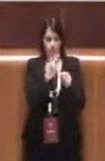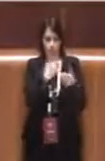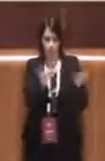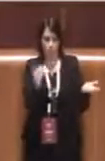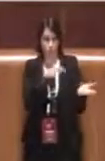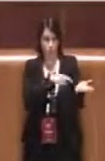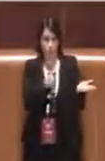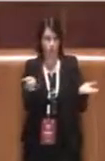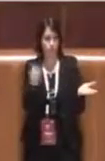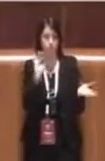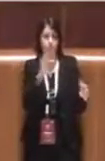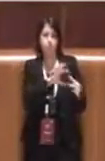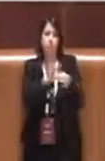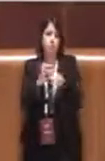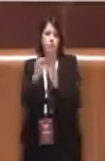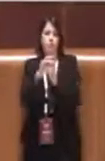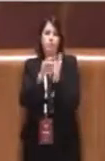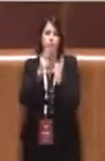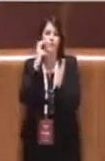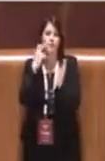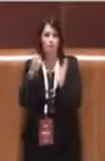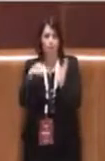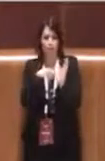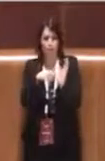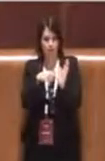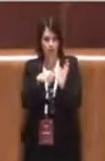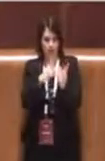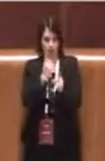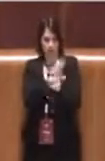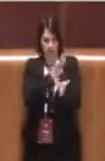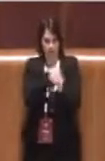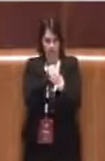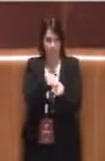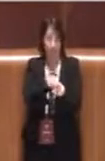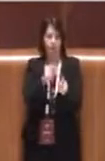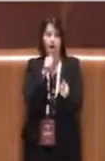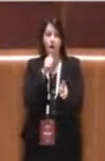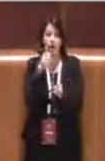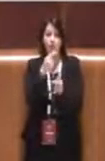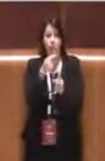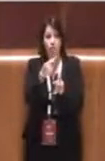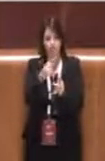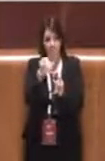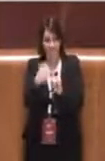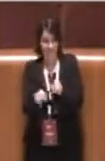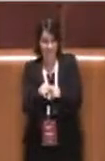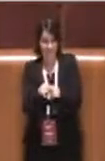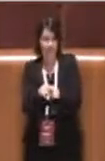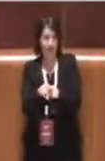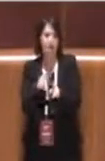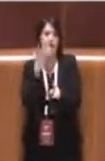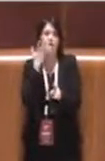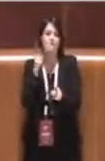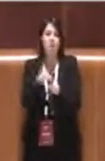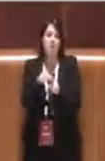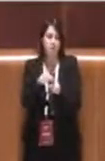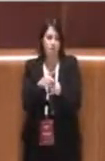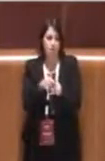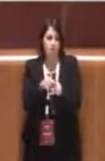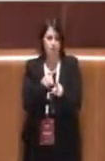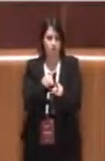nell'ambito appunto del programma Punti Verde Qualità entro la fine del prossimo anno, in modo tale poi da